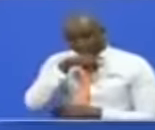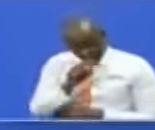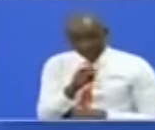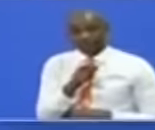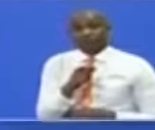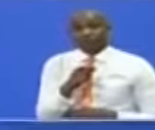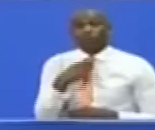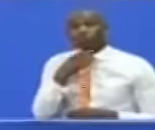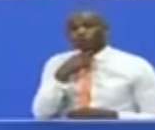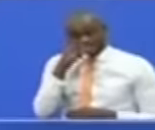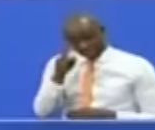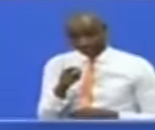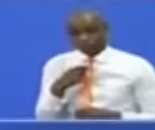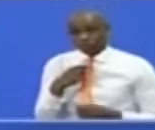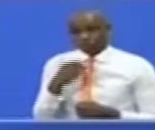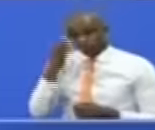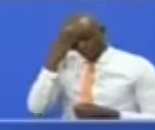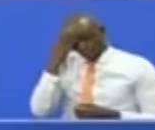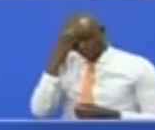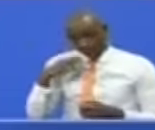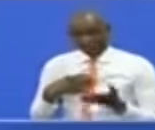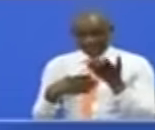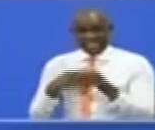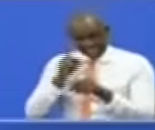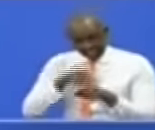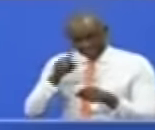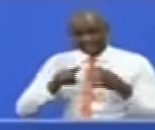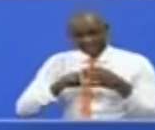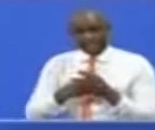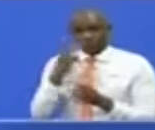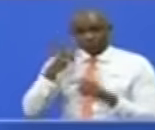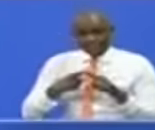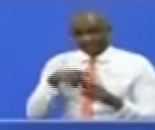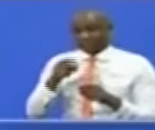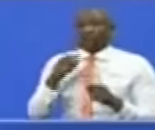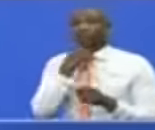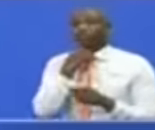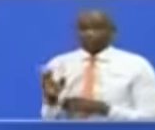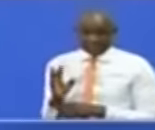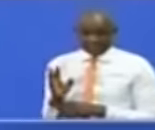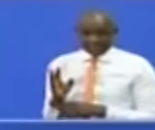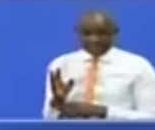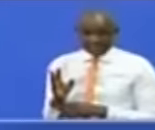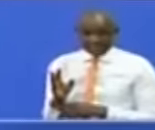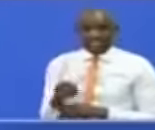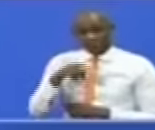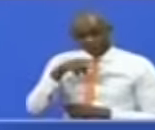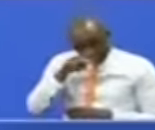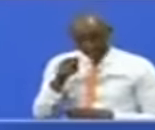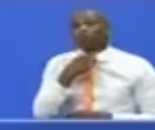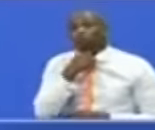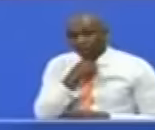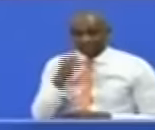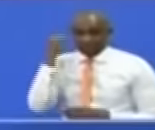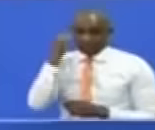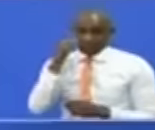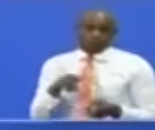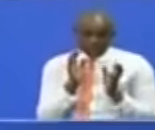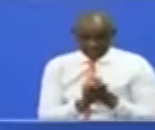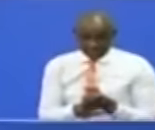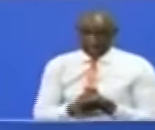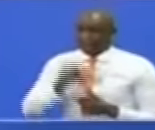enforce arrest ya wale wakora siku ile ilianza 2 years ago, akakuwa ngumu kufanya hivyo kwa sababu kumbe alikuwa na nia ya kisiasa. Kwa